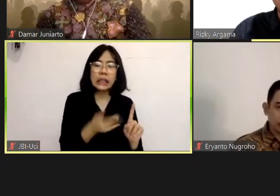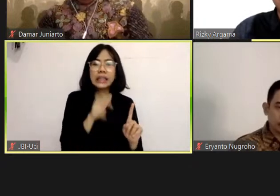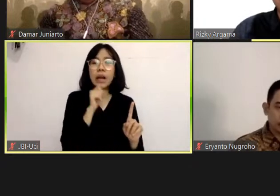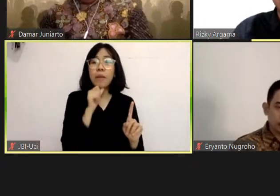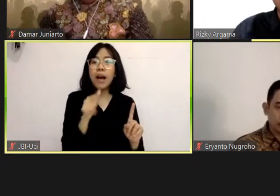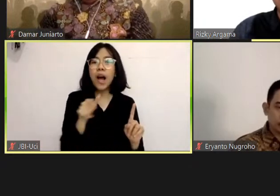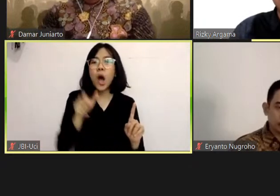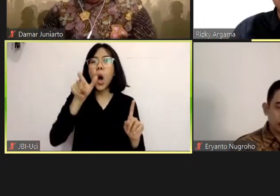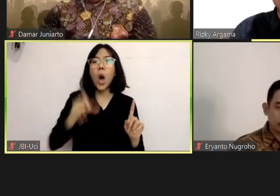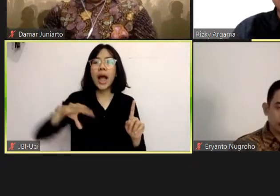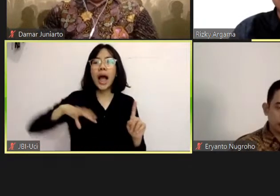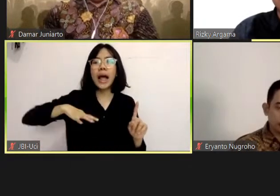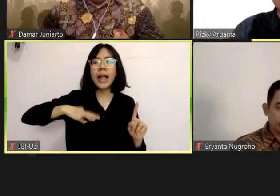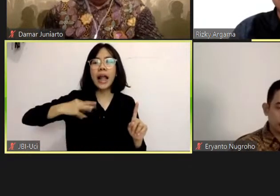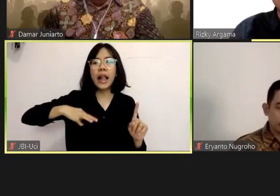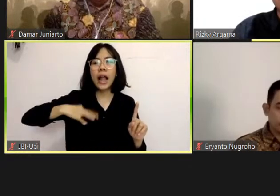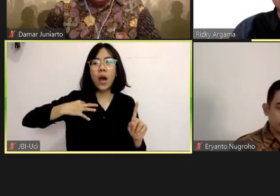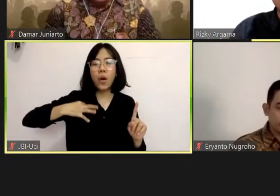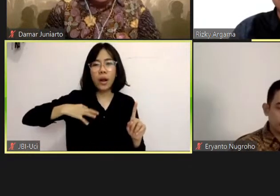jalanan yang juga